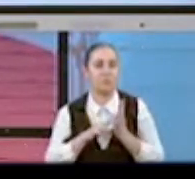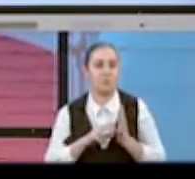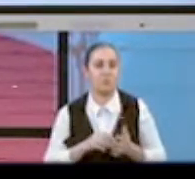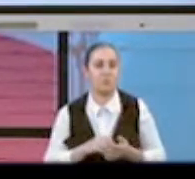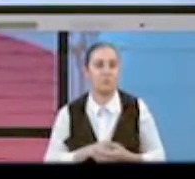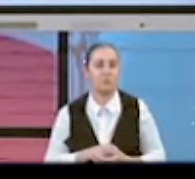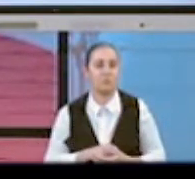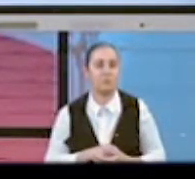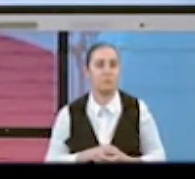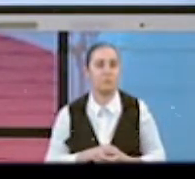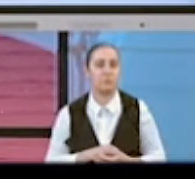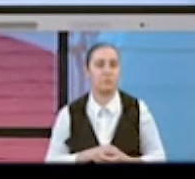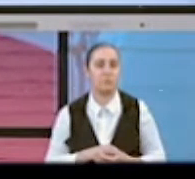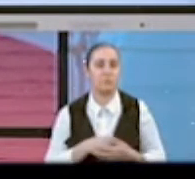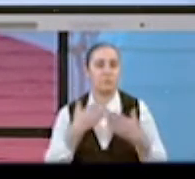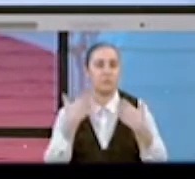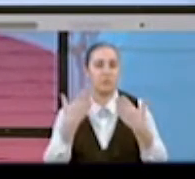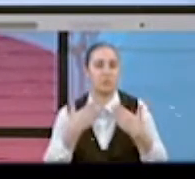68.